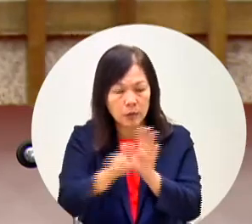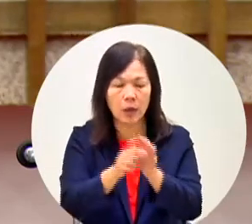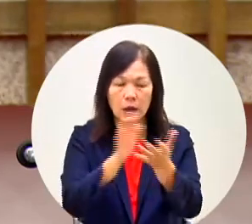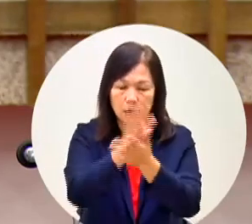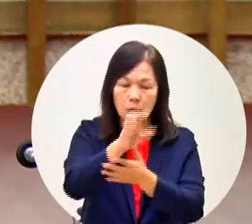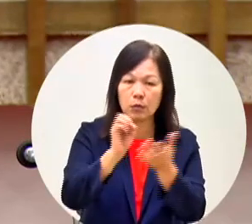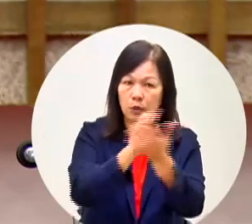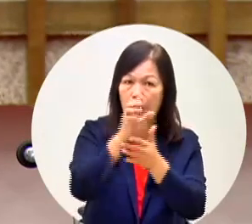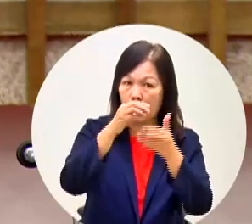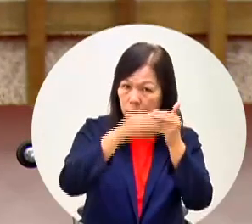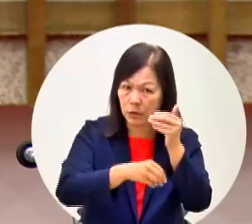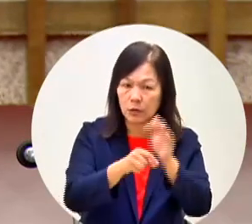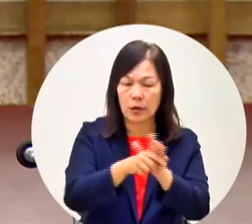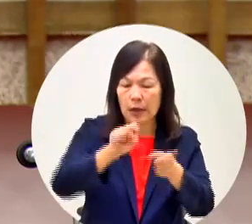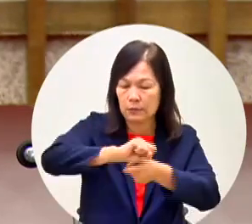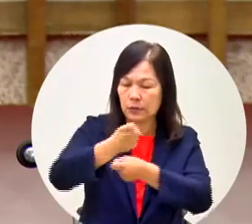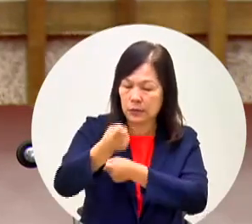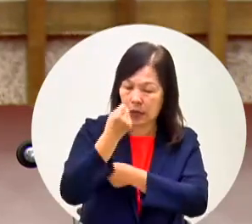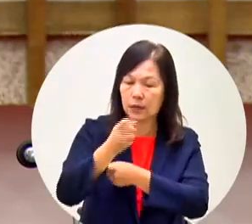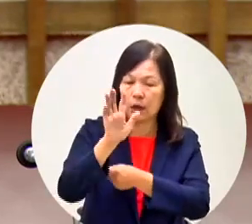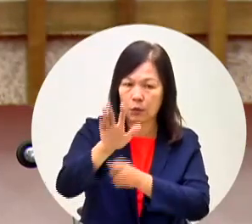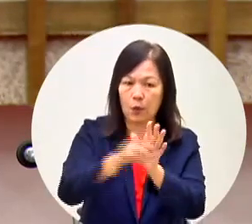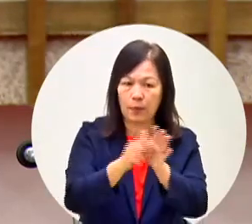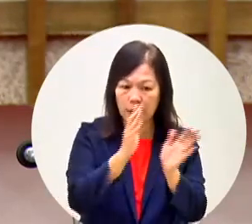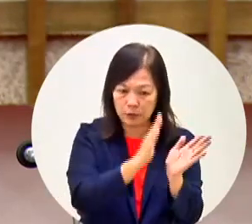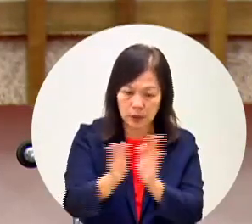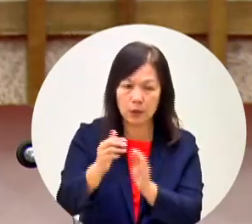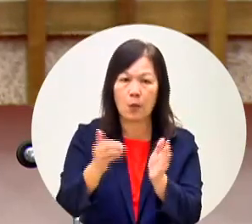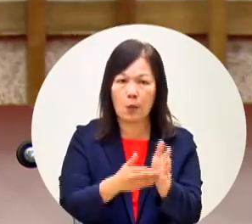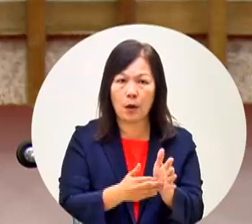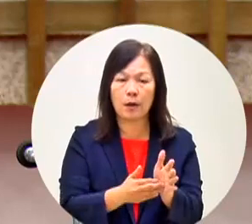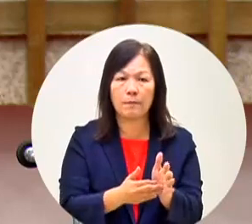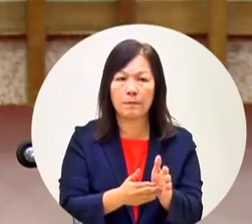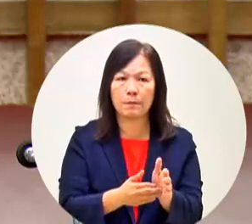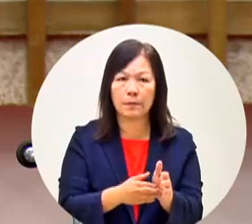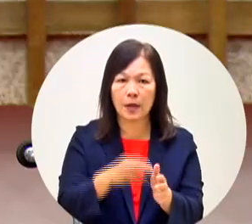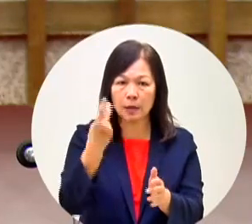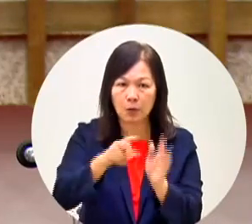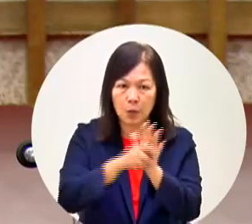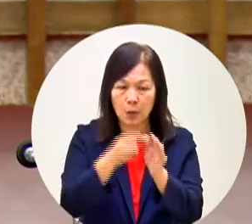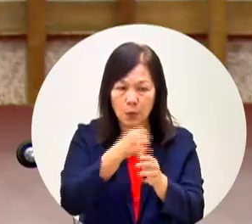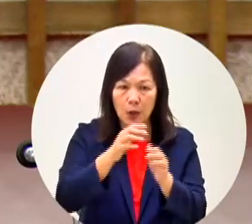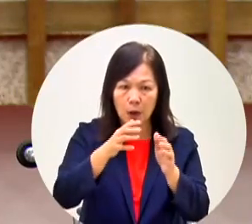们先整理出来以后，再来召开跨局处的部分来做